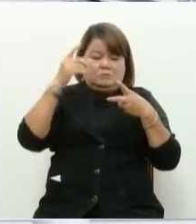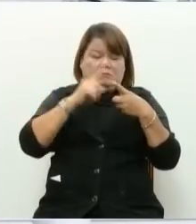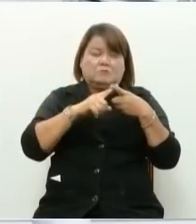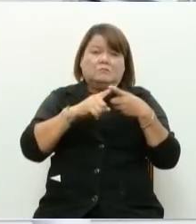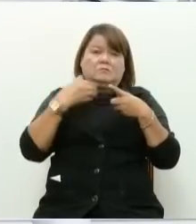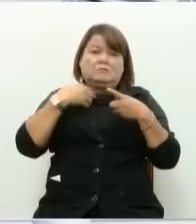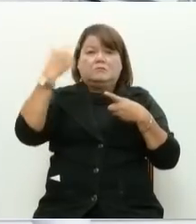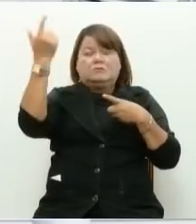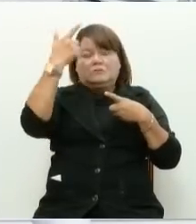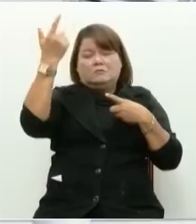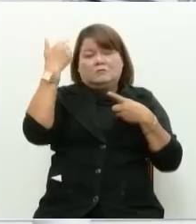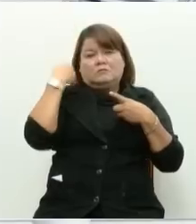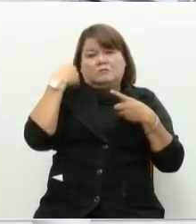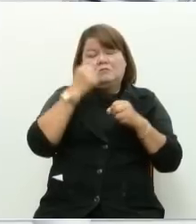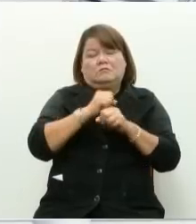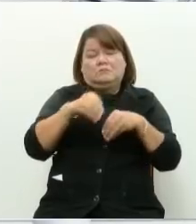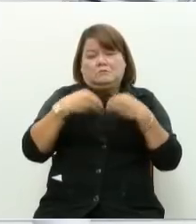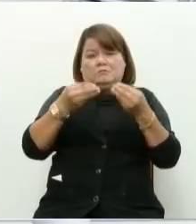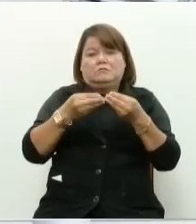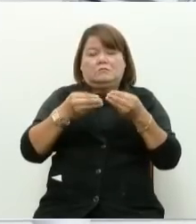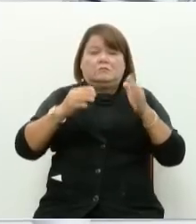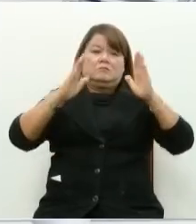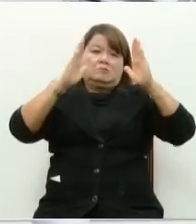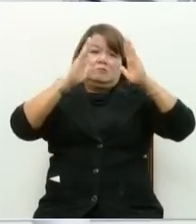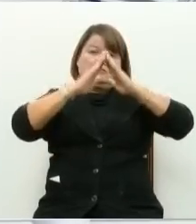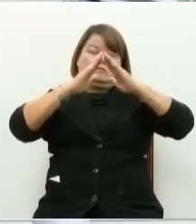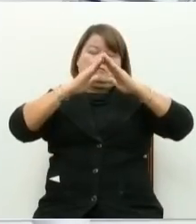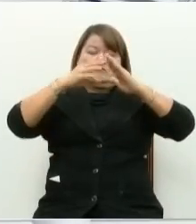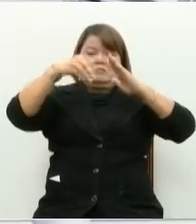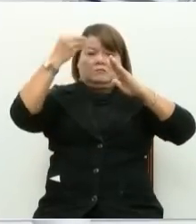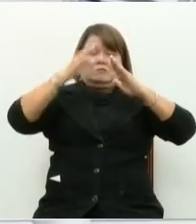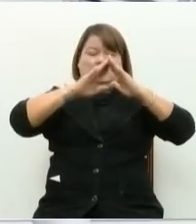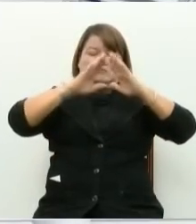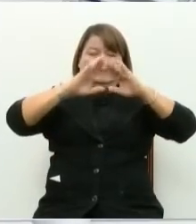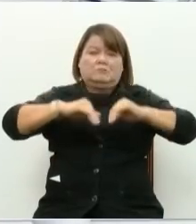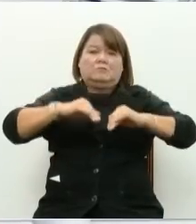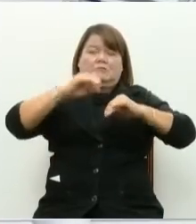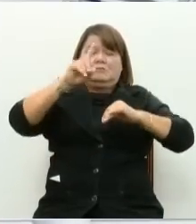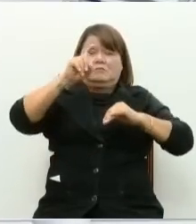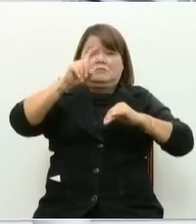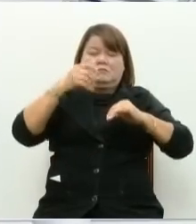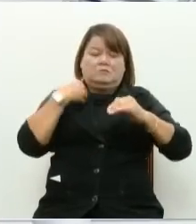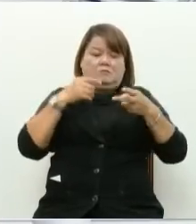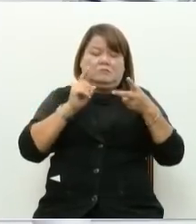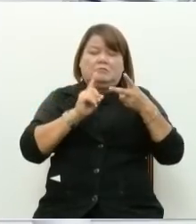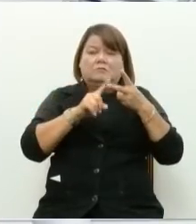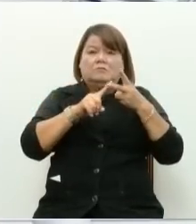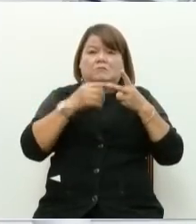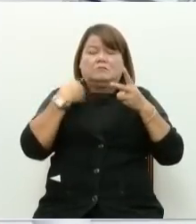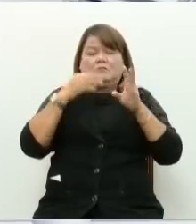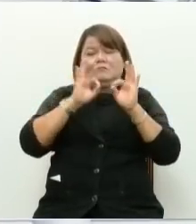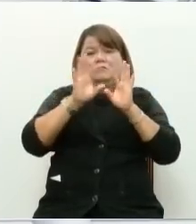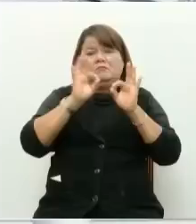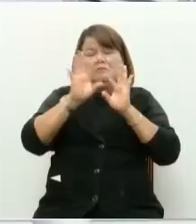มนะครับทำให้อาคารเรียนได้รับความเสียหายรวมไปถึงมีไฟไหม้อาคารเ